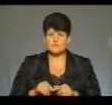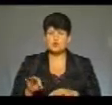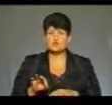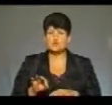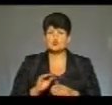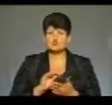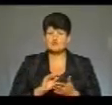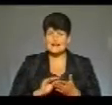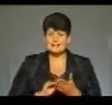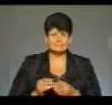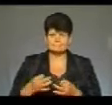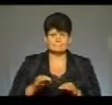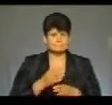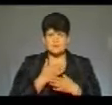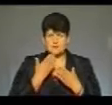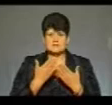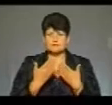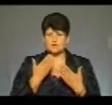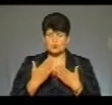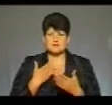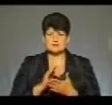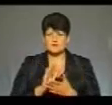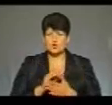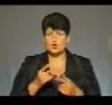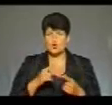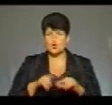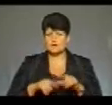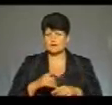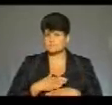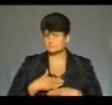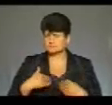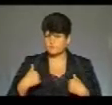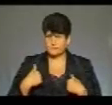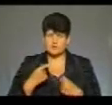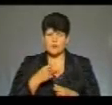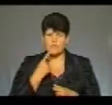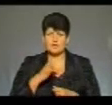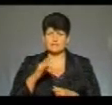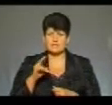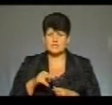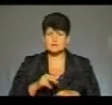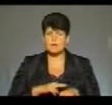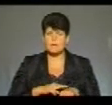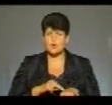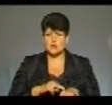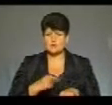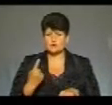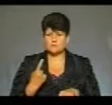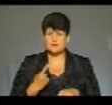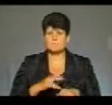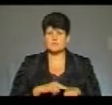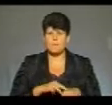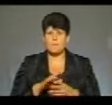не пропускають. Спілкуватися з пресою родина та Андрій Красуватий не хочуть. За словами речника Нацполіції області Андрія Василика,